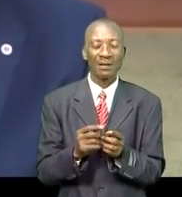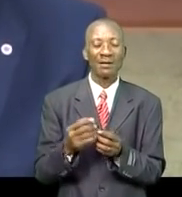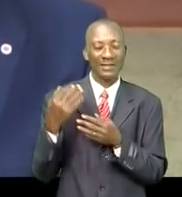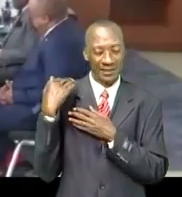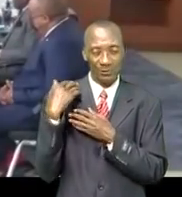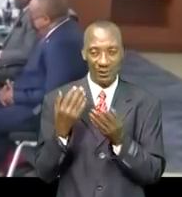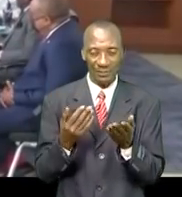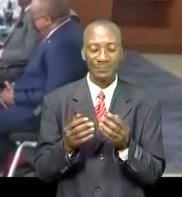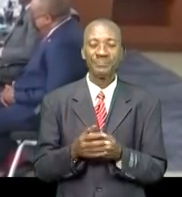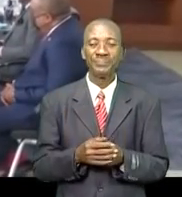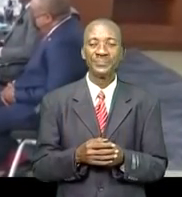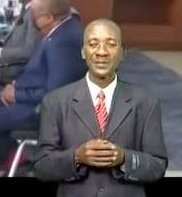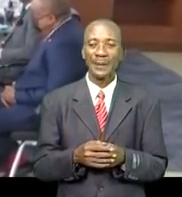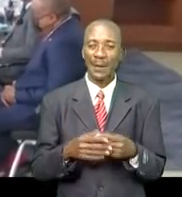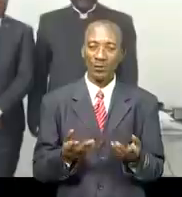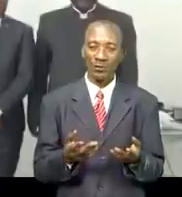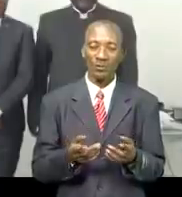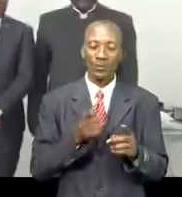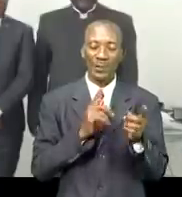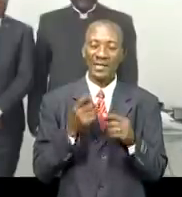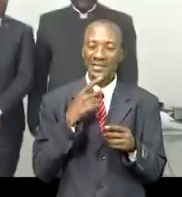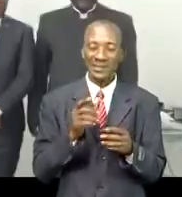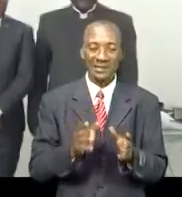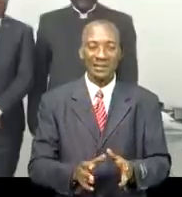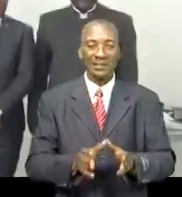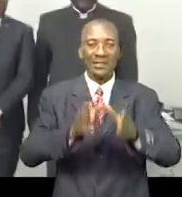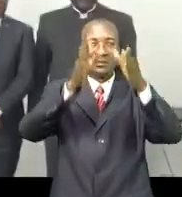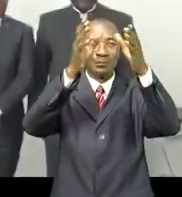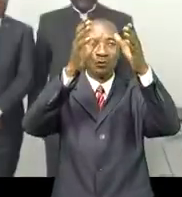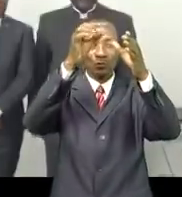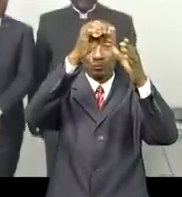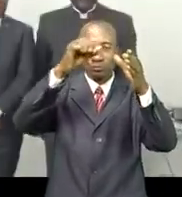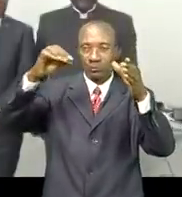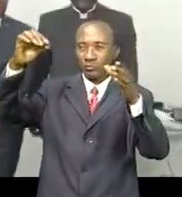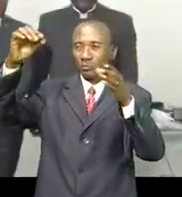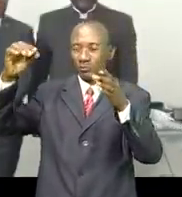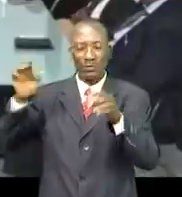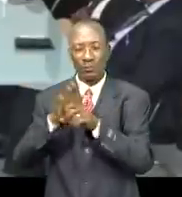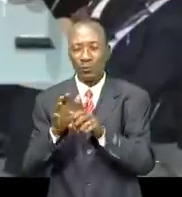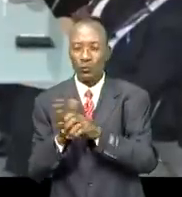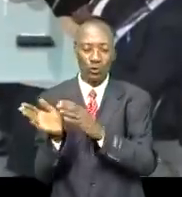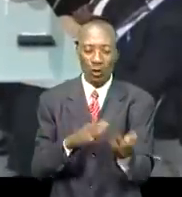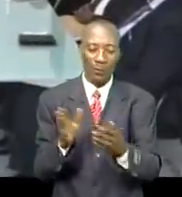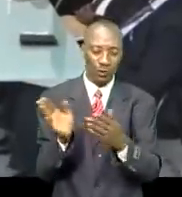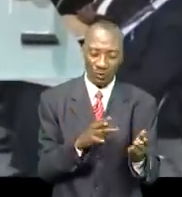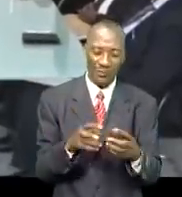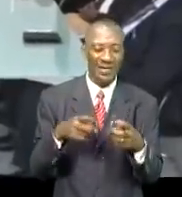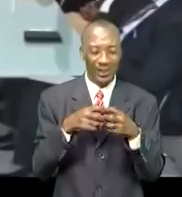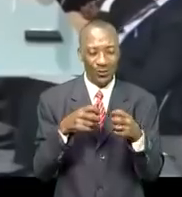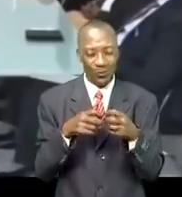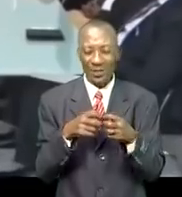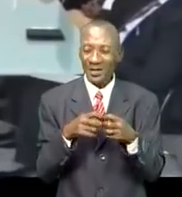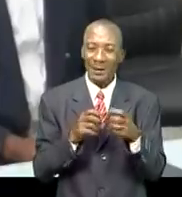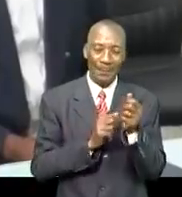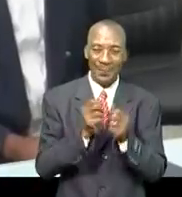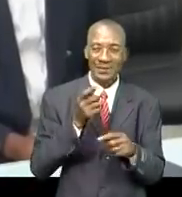le manque à gagner sont autant des problèmes que le président de la Chambre haute va aider à résoudre. À l'interne, le bureau du Sénat